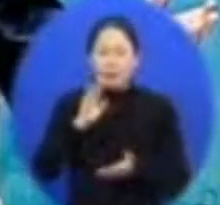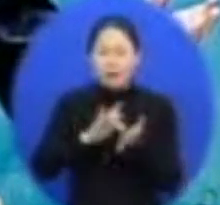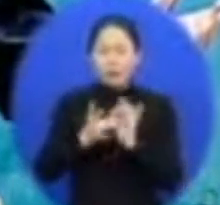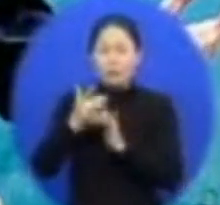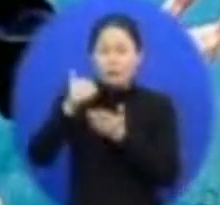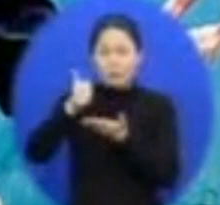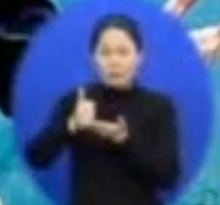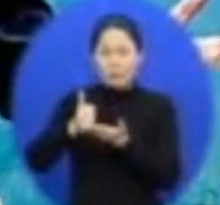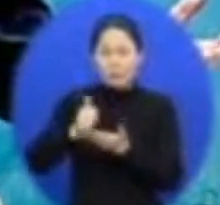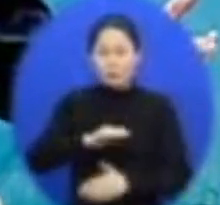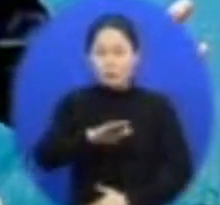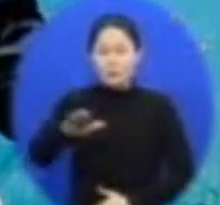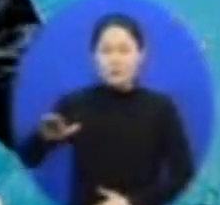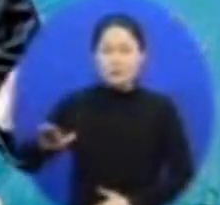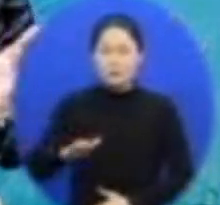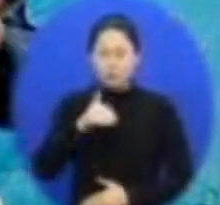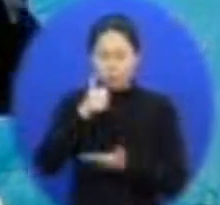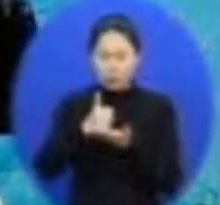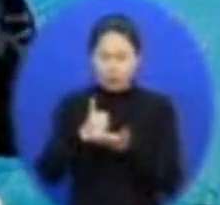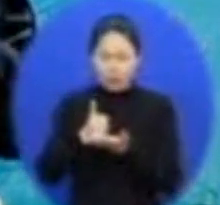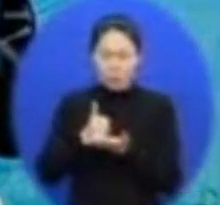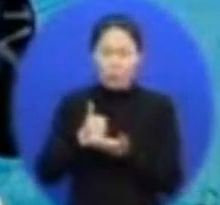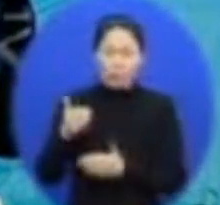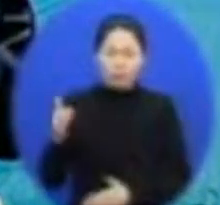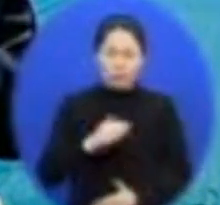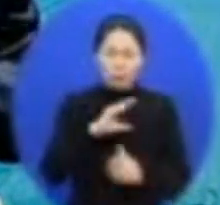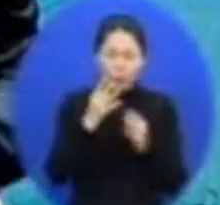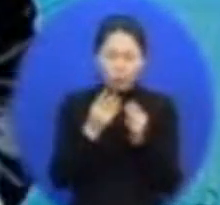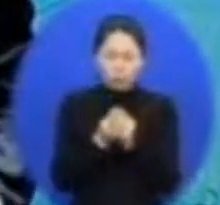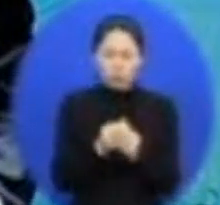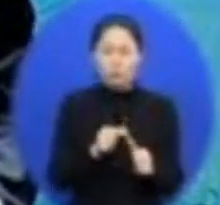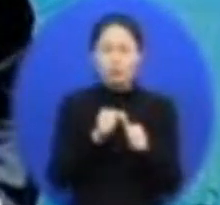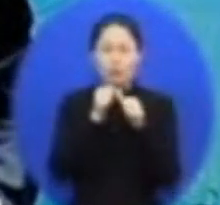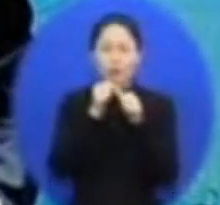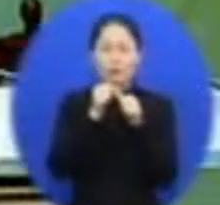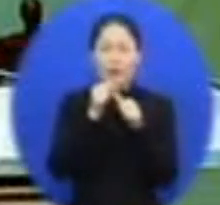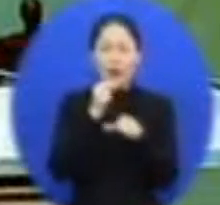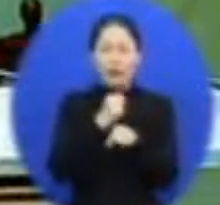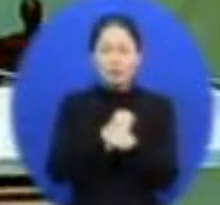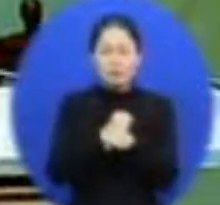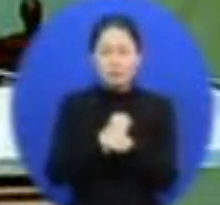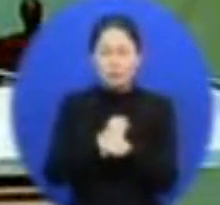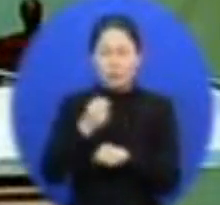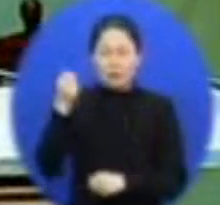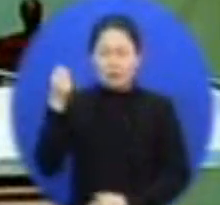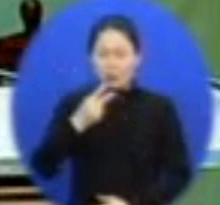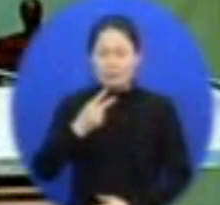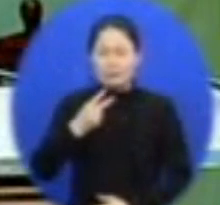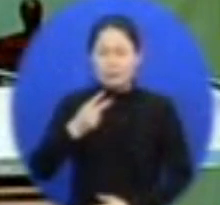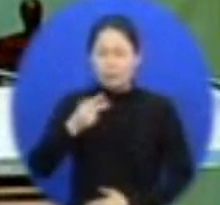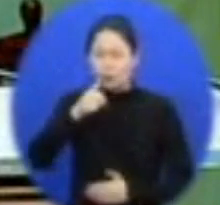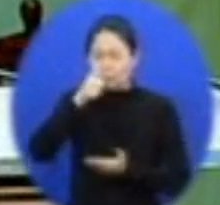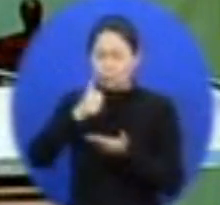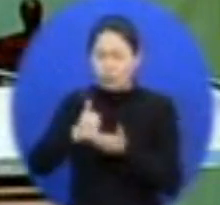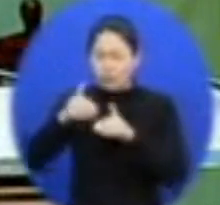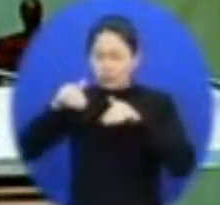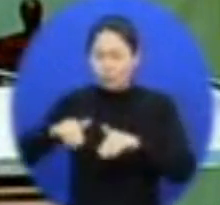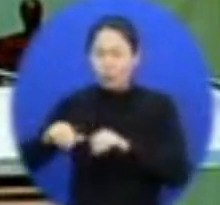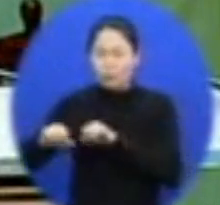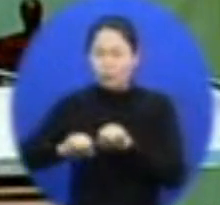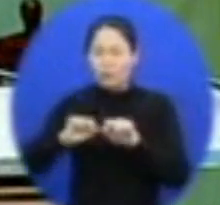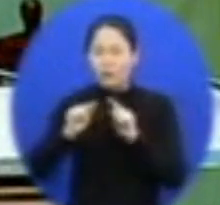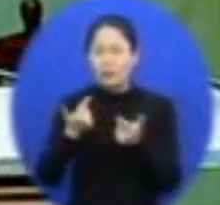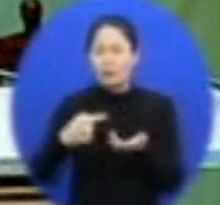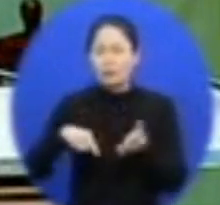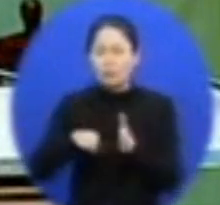우리를 죄에서 온전히 구원하시고 우리가 다시는 죄의 종노릇 하지 않게 하려고 십자가에